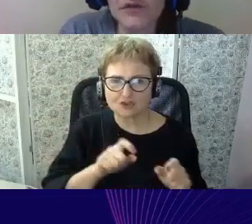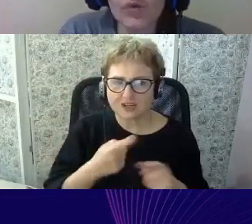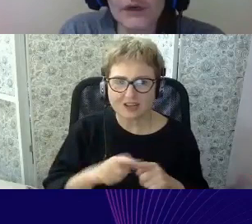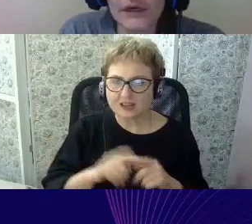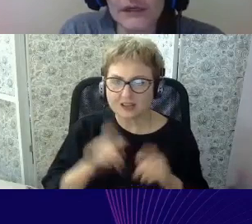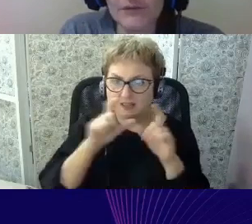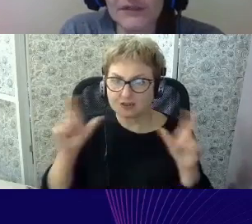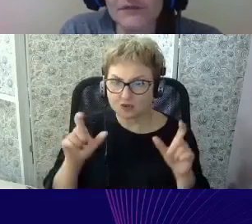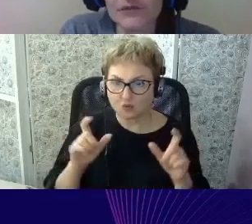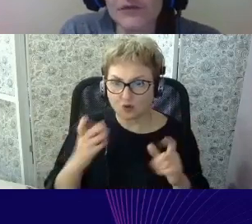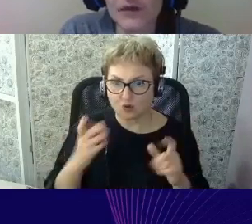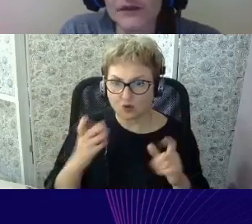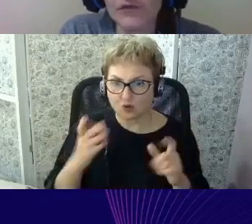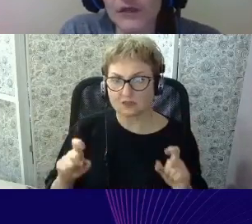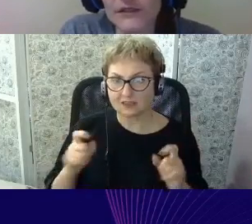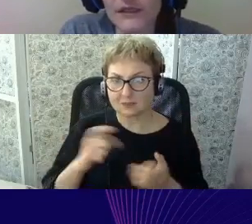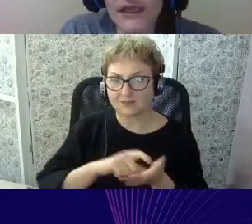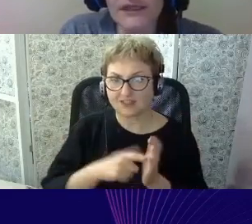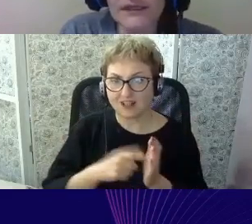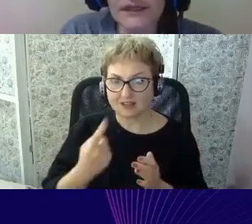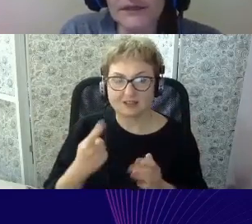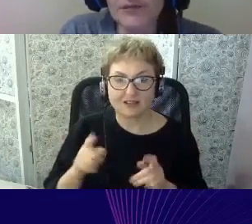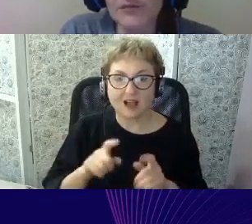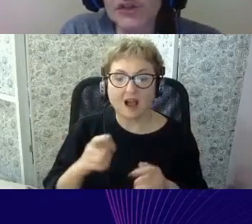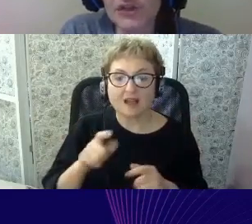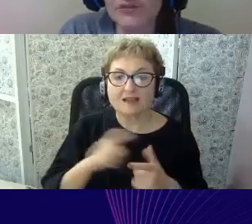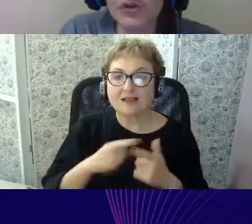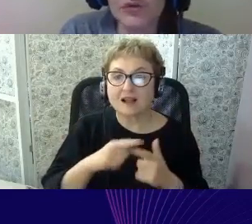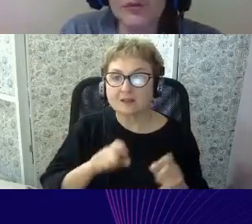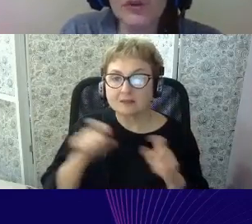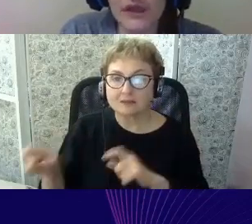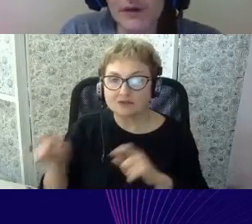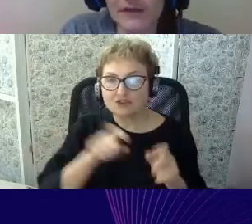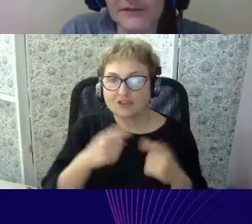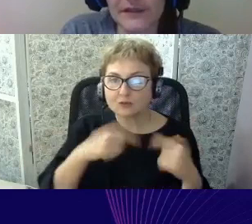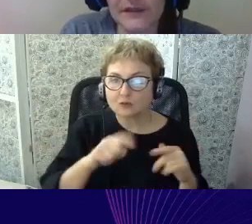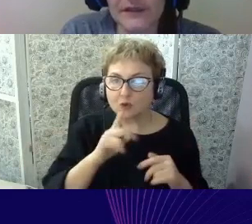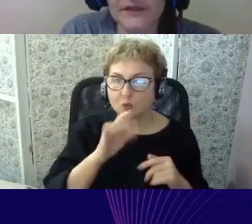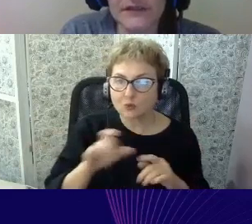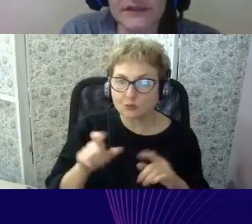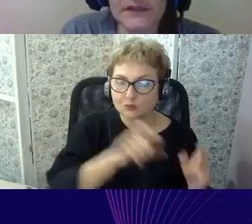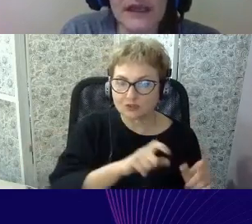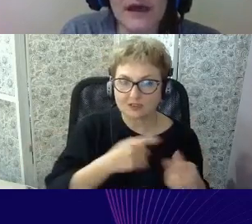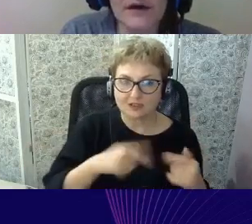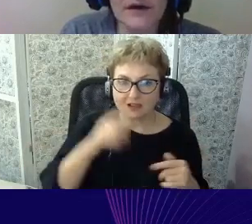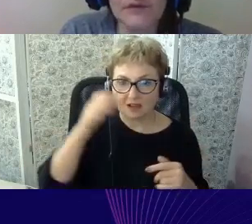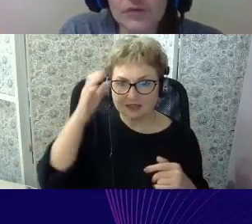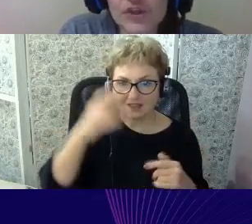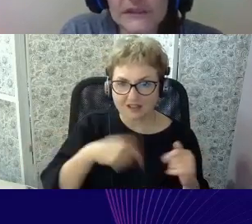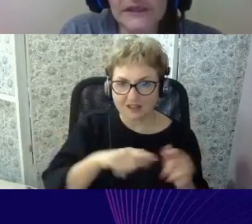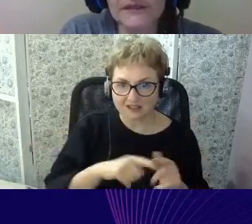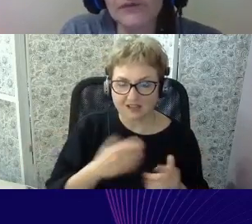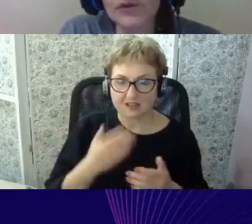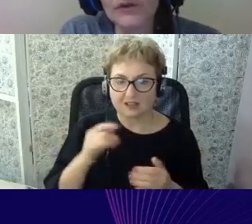это не в школе, да, когда мы сидим в условиях одного класса, иногда это перемещение между корпусами образовательных организаций. В